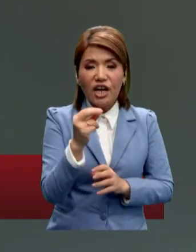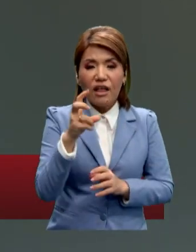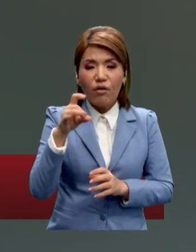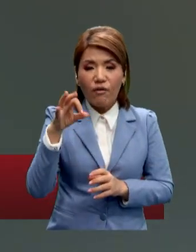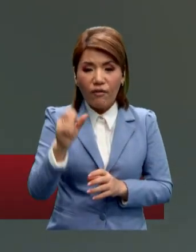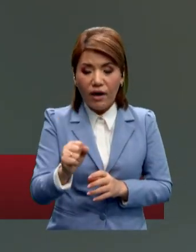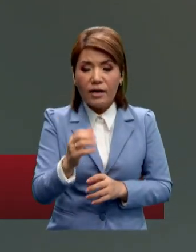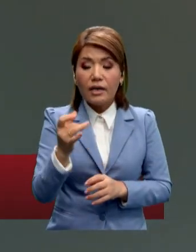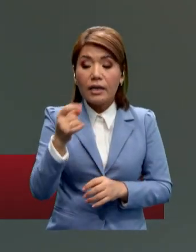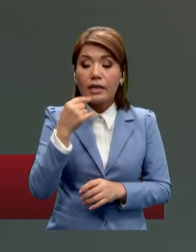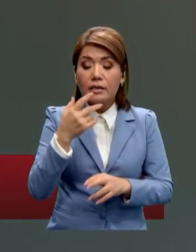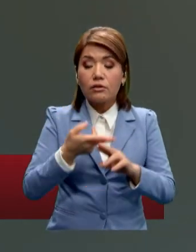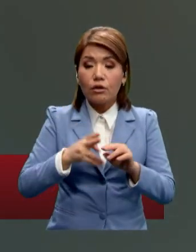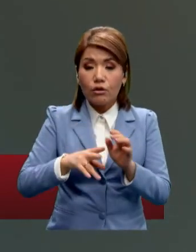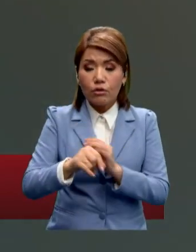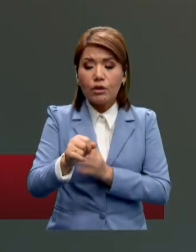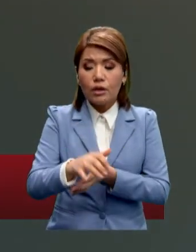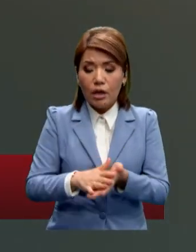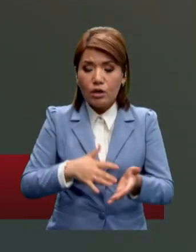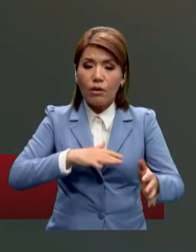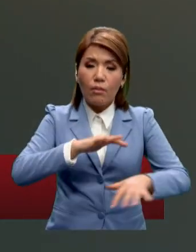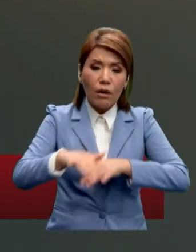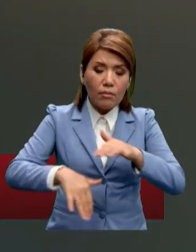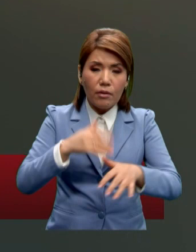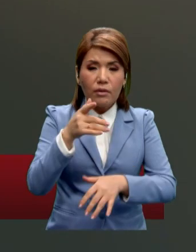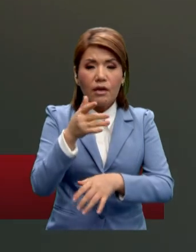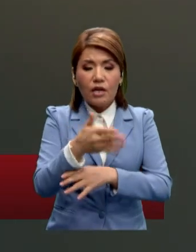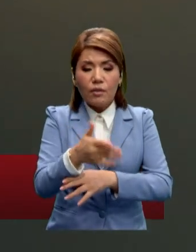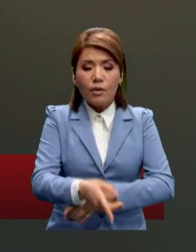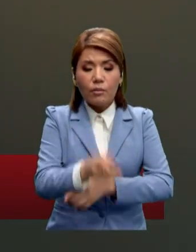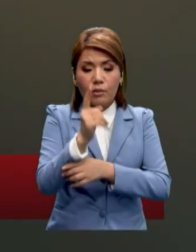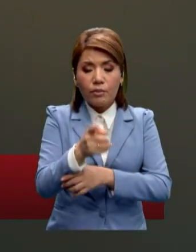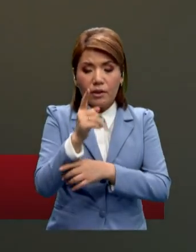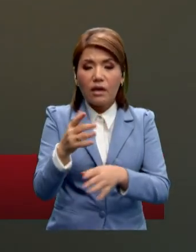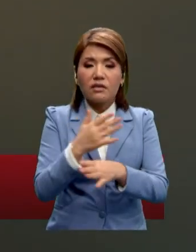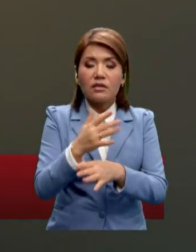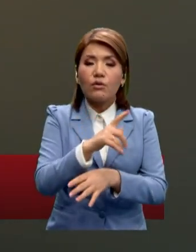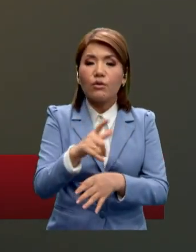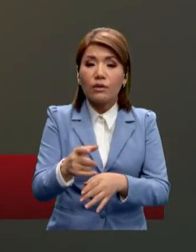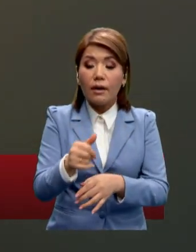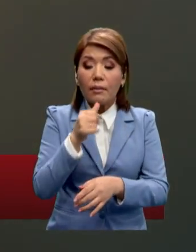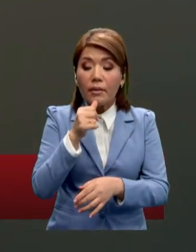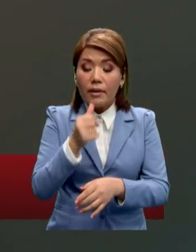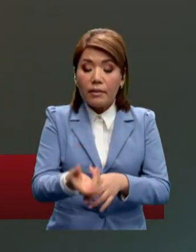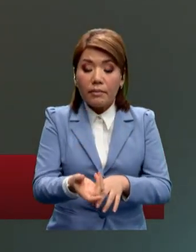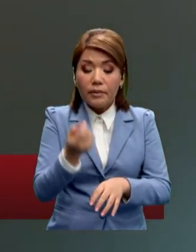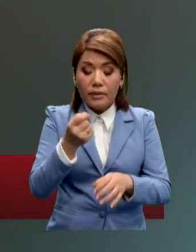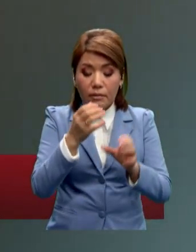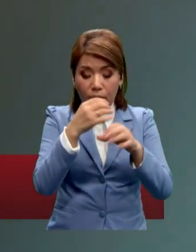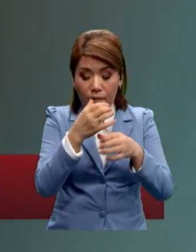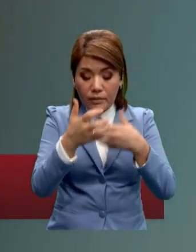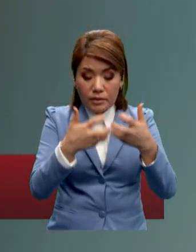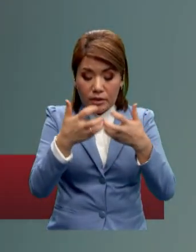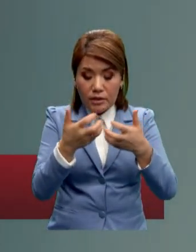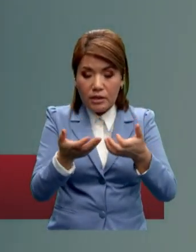у Красных скал. Там люди продолжают купаться и ловить рыбу. Независимые экологи отправили пробы грунта и донные